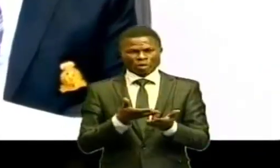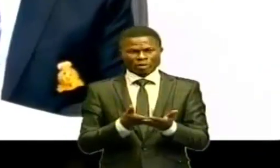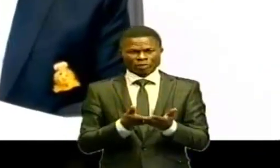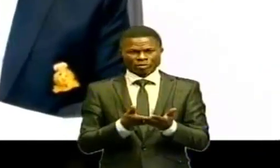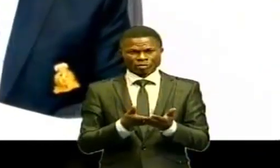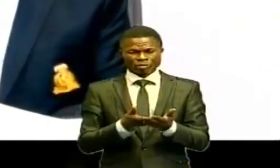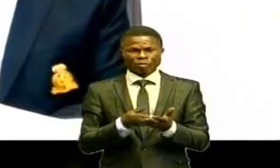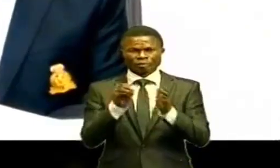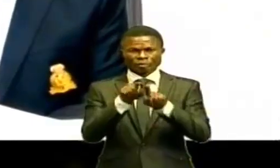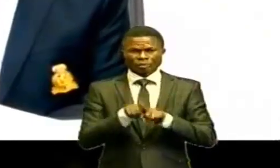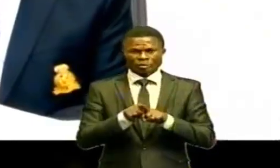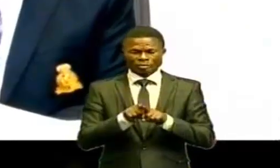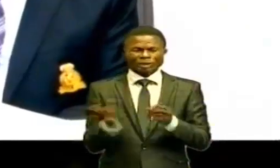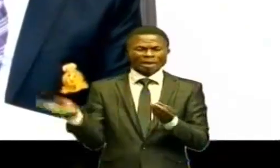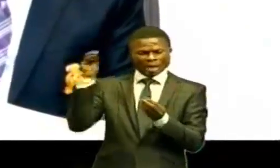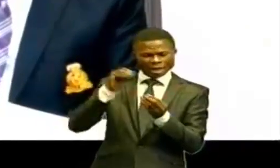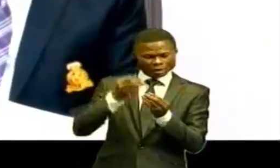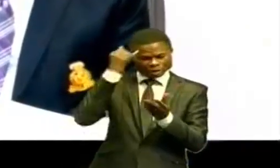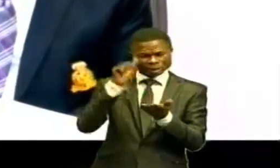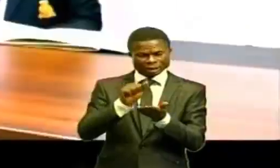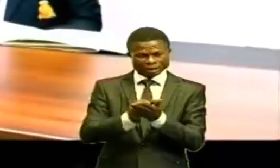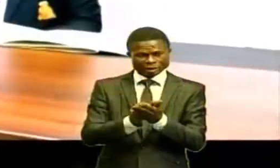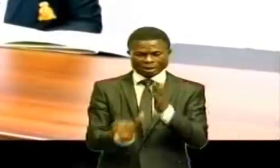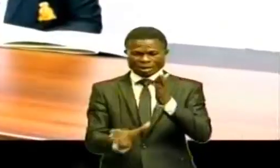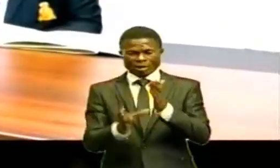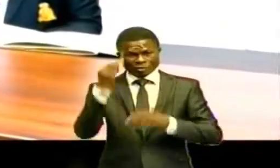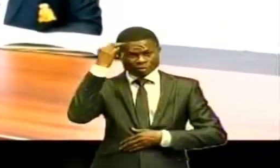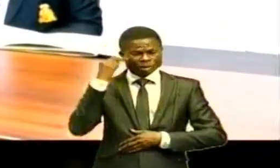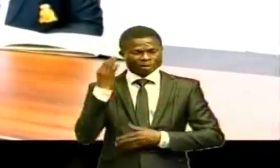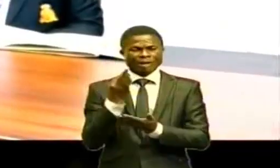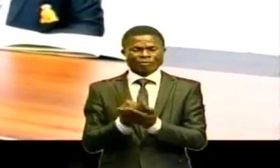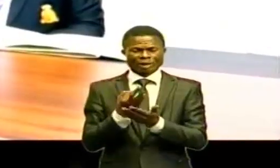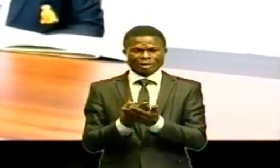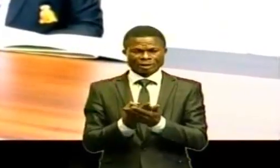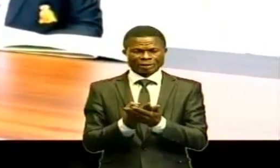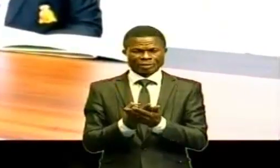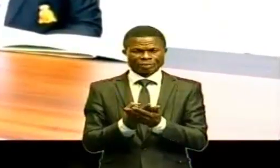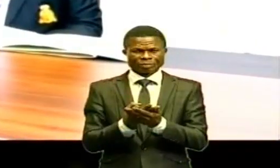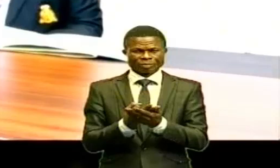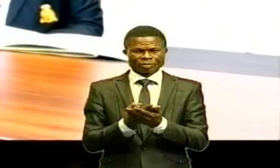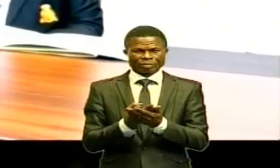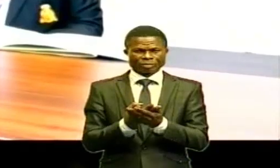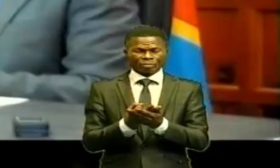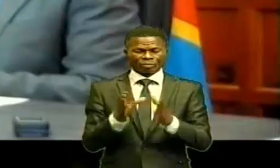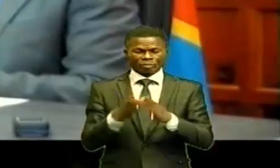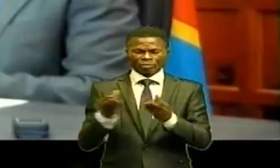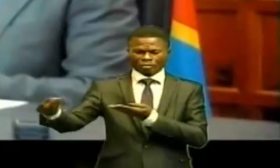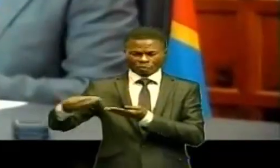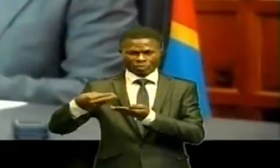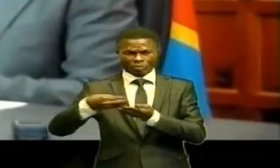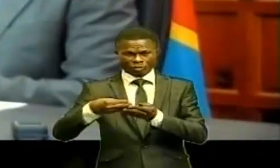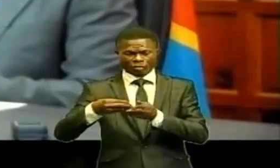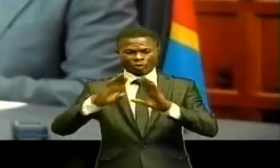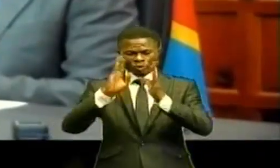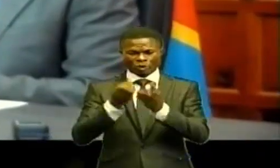Il a été complété à ses propos par la vice-ministre des Finances. Avec la mobilisation de toutes